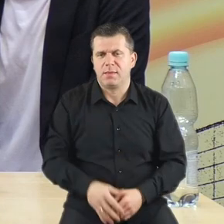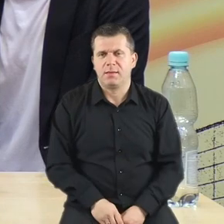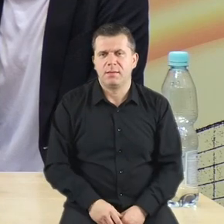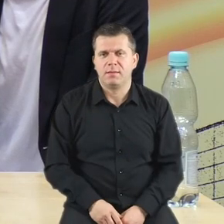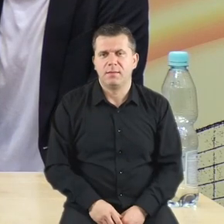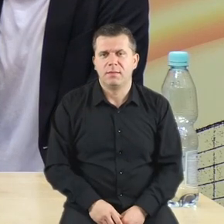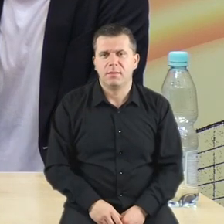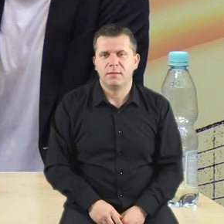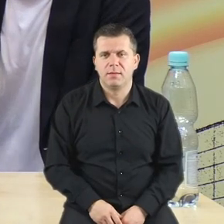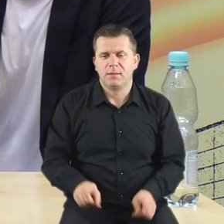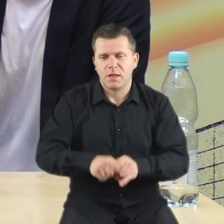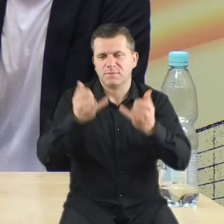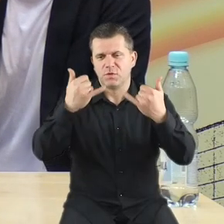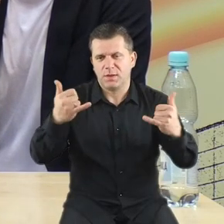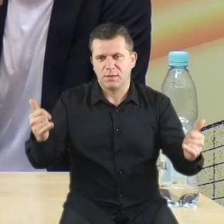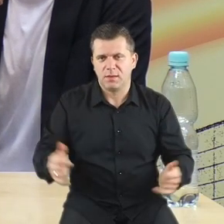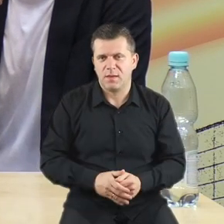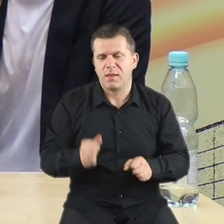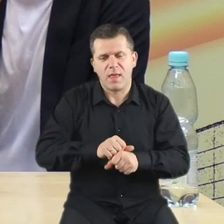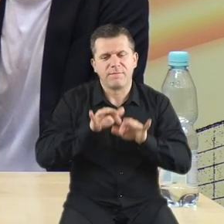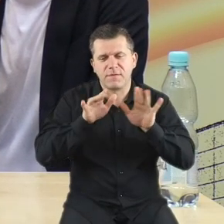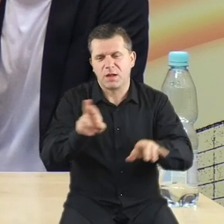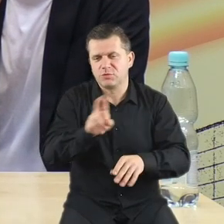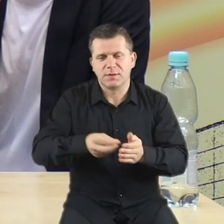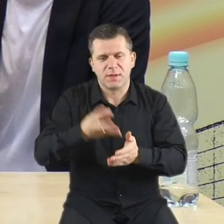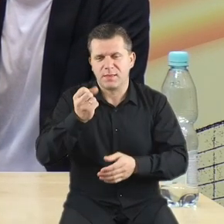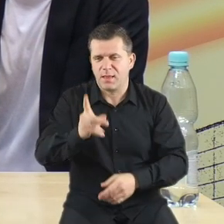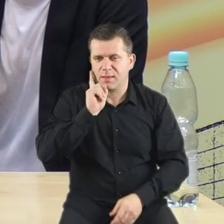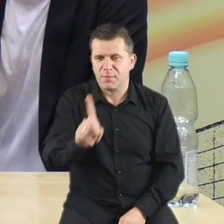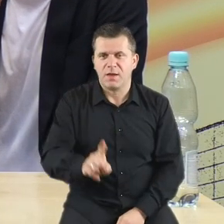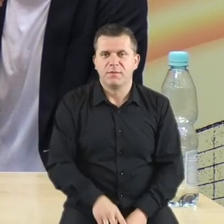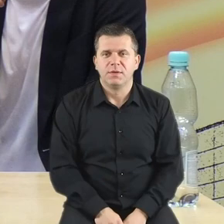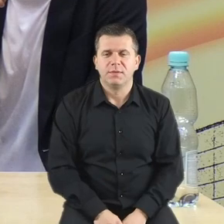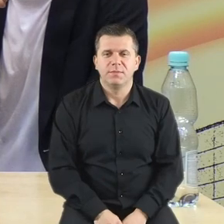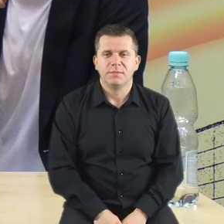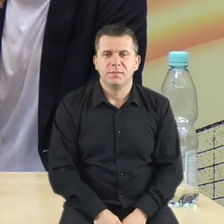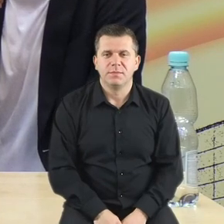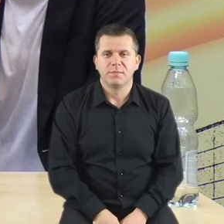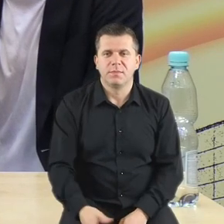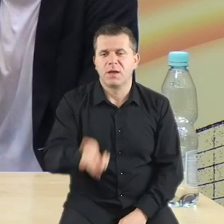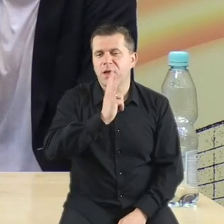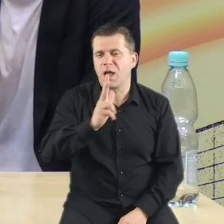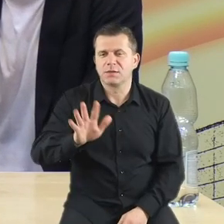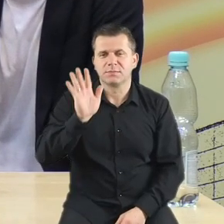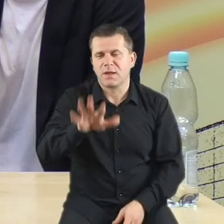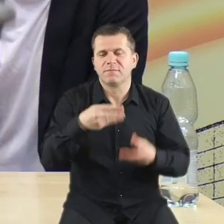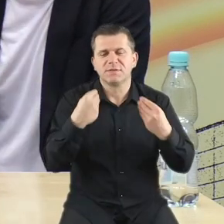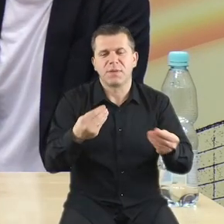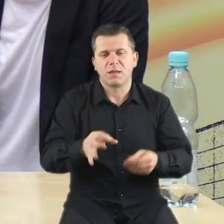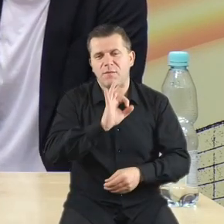W innych. No ale wiele rzeczy cenię, naprawdę. Każdy jest wspaniały na swój sposób. No,